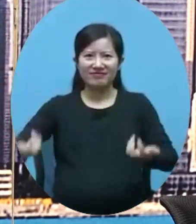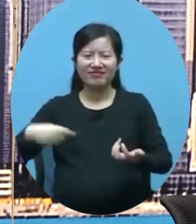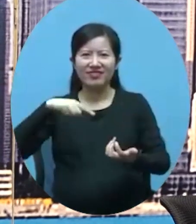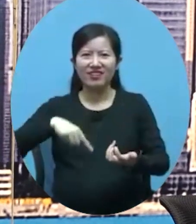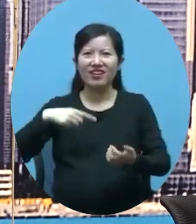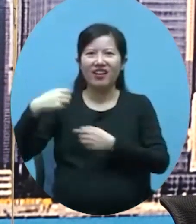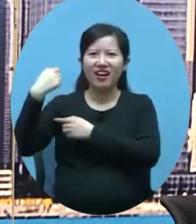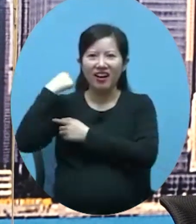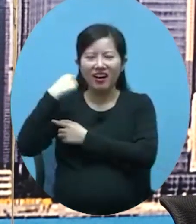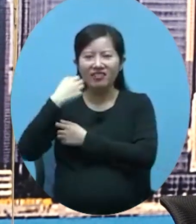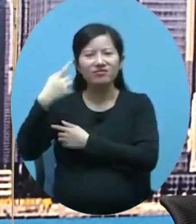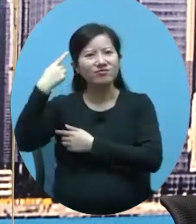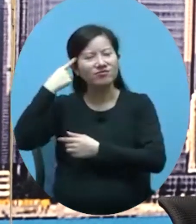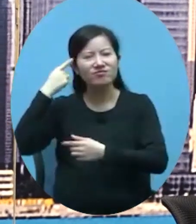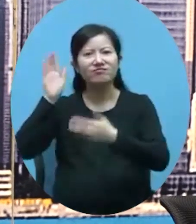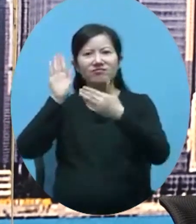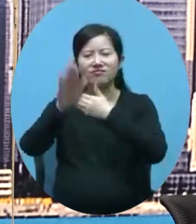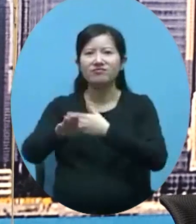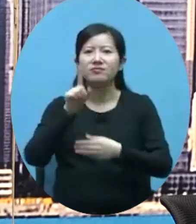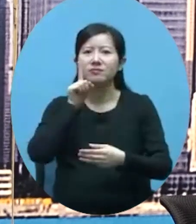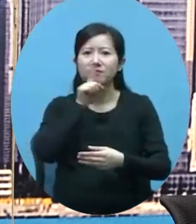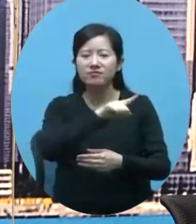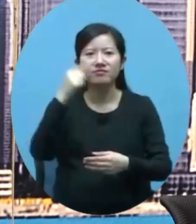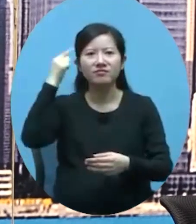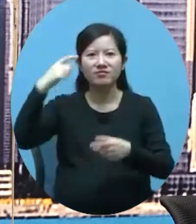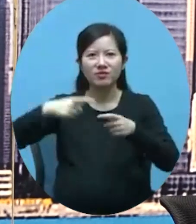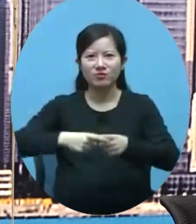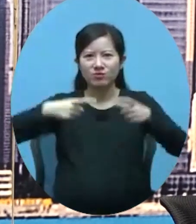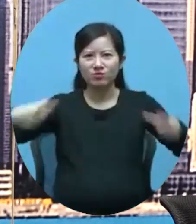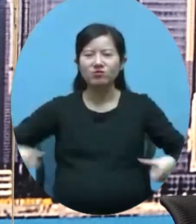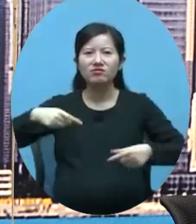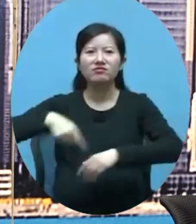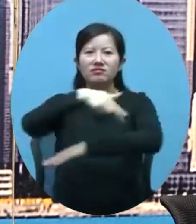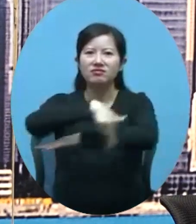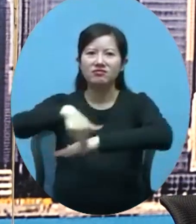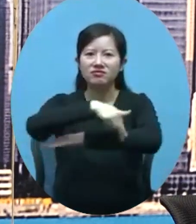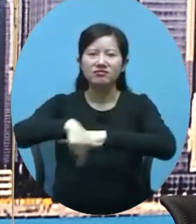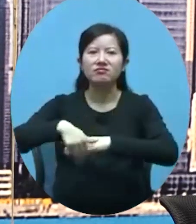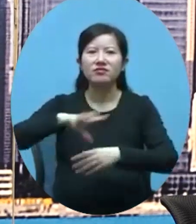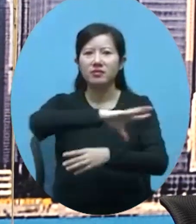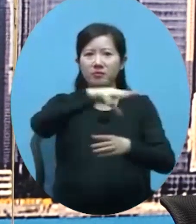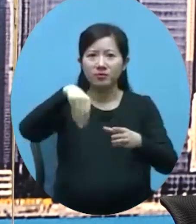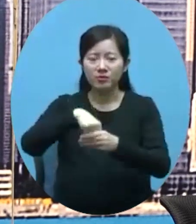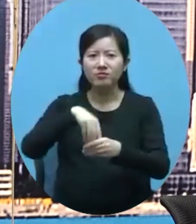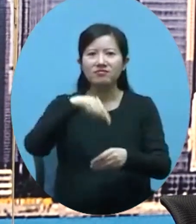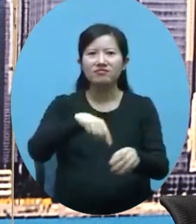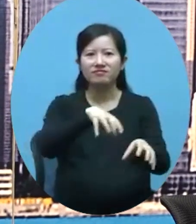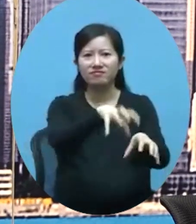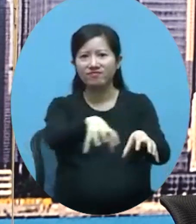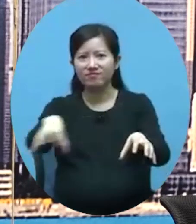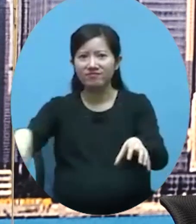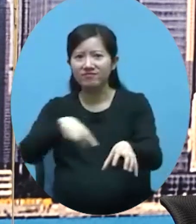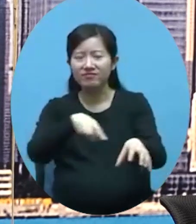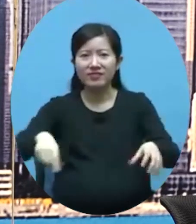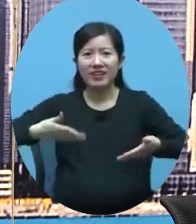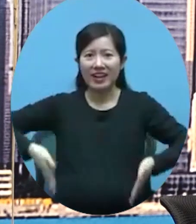决定在未来一个星期试行进一步扩阔有关监察计划涵盖社区上病徵相对